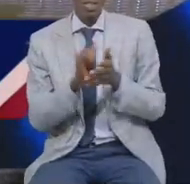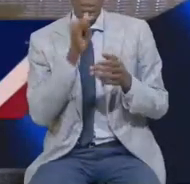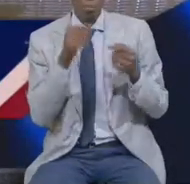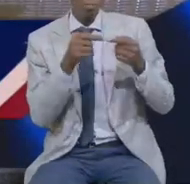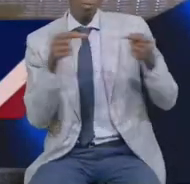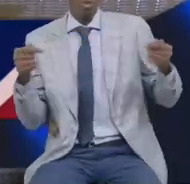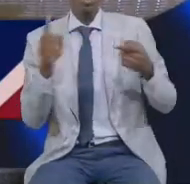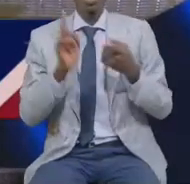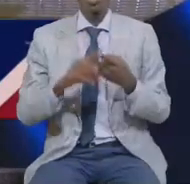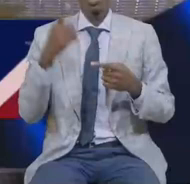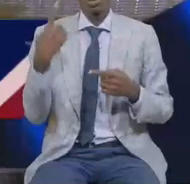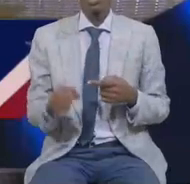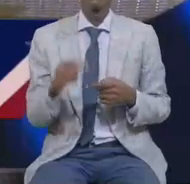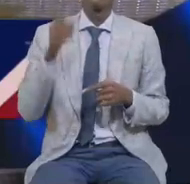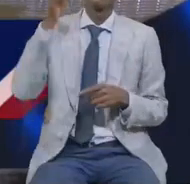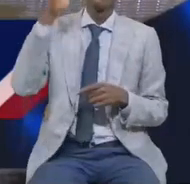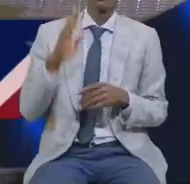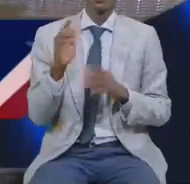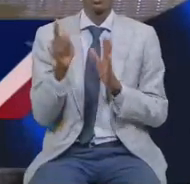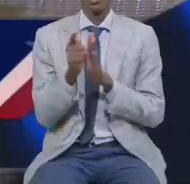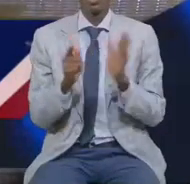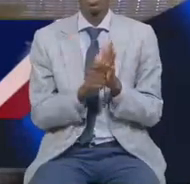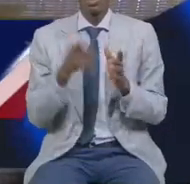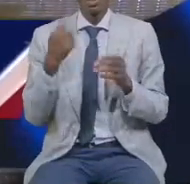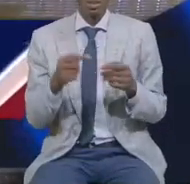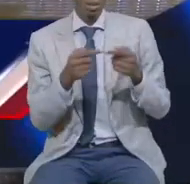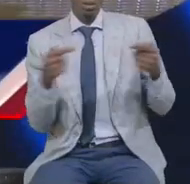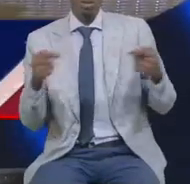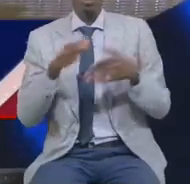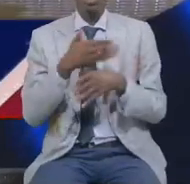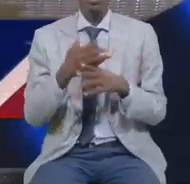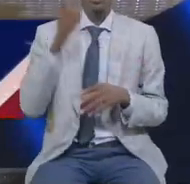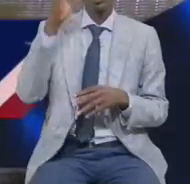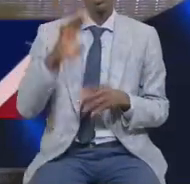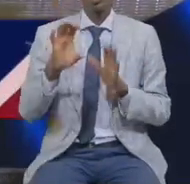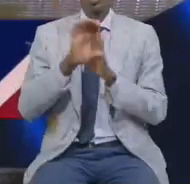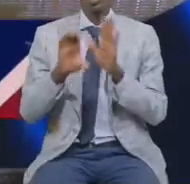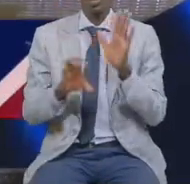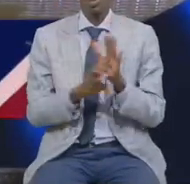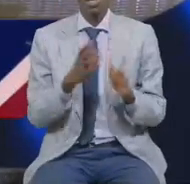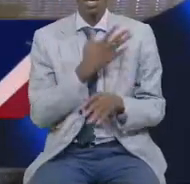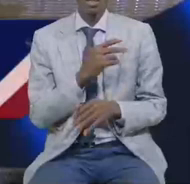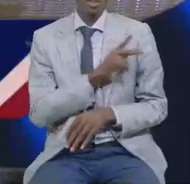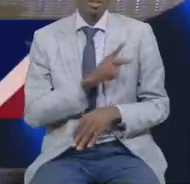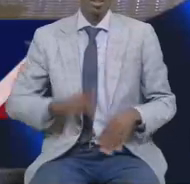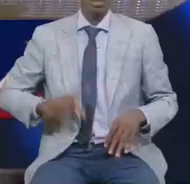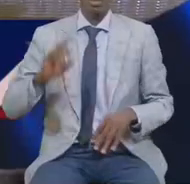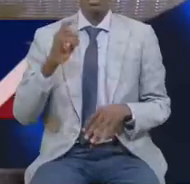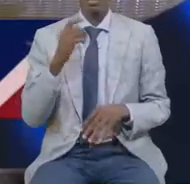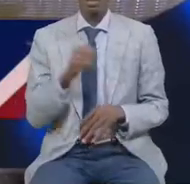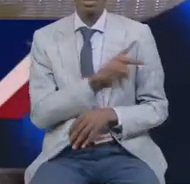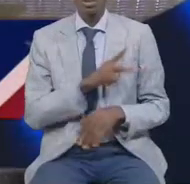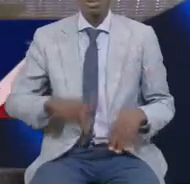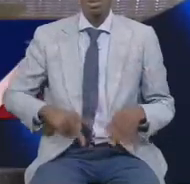loi du Seigneur. Le contraste entre le commandement de Dieu et l'exigence du roi. Deux, c'est la coercion,